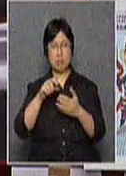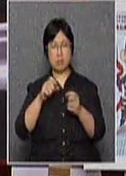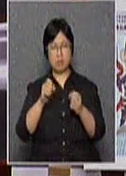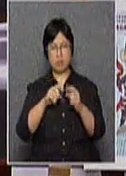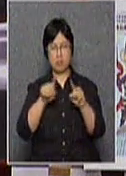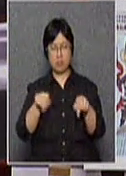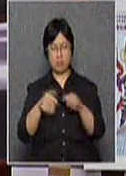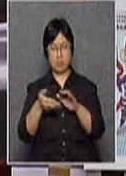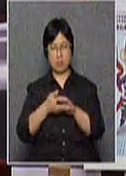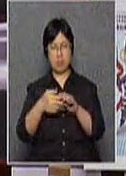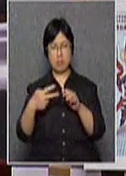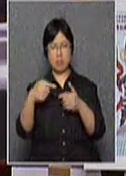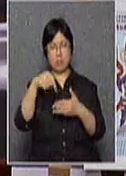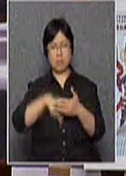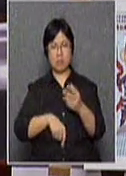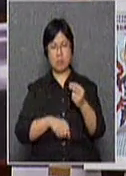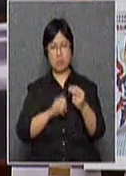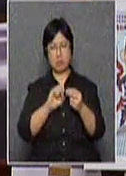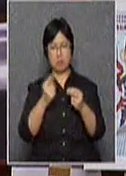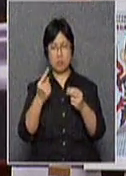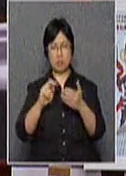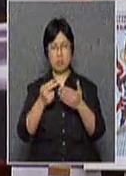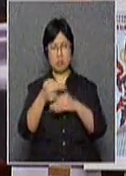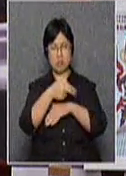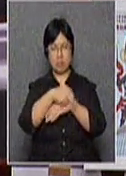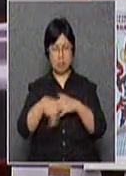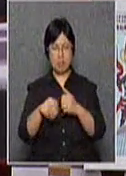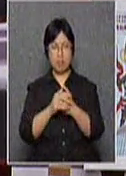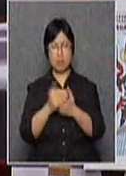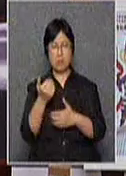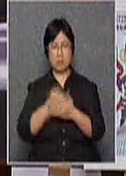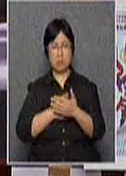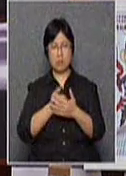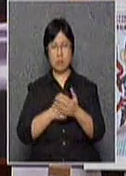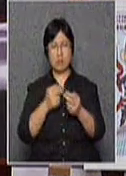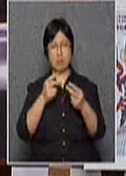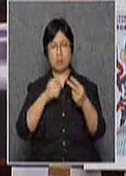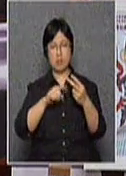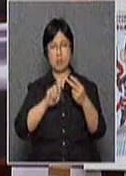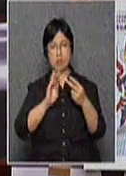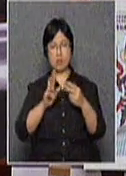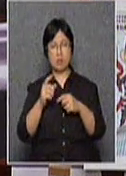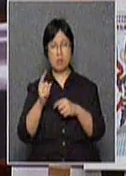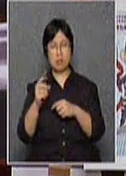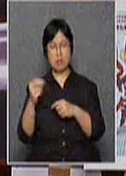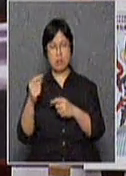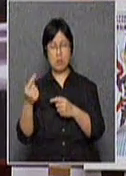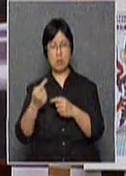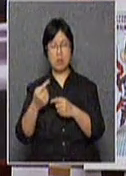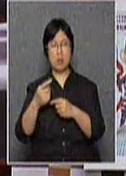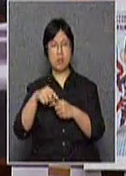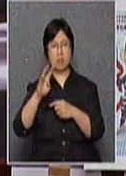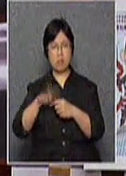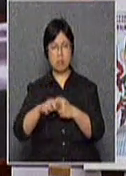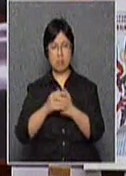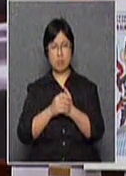錄以上的第701項修正案，削減24,714,000元。 相